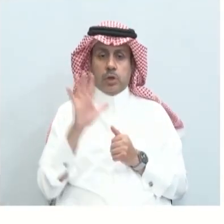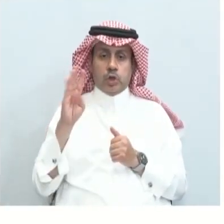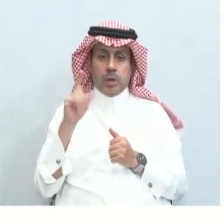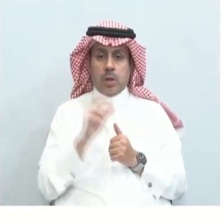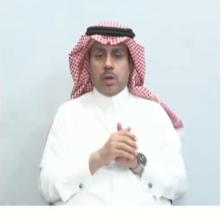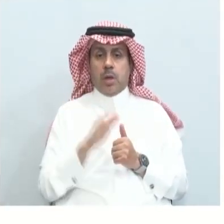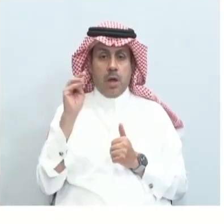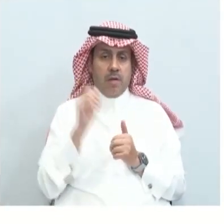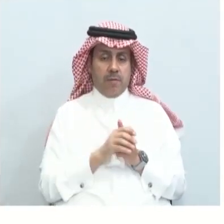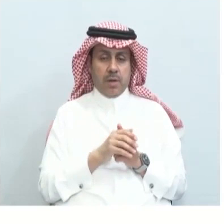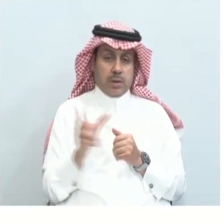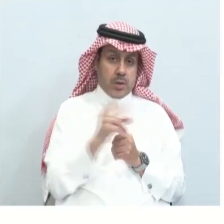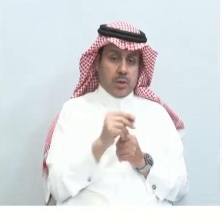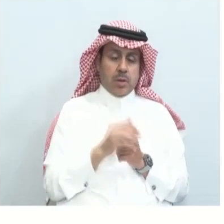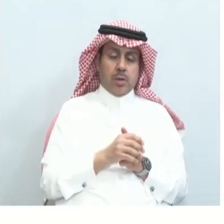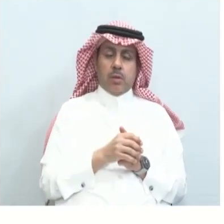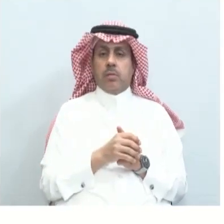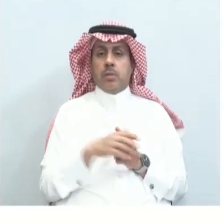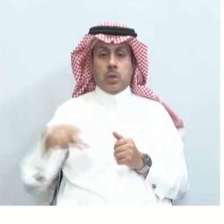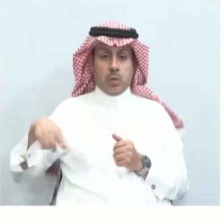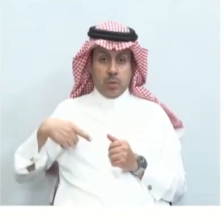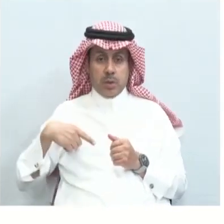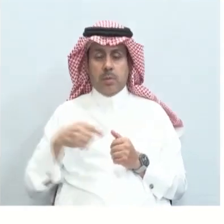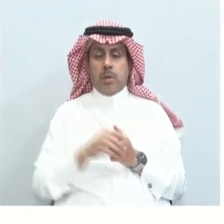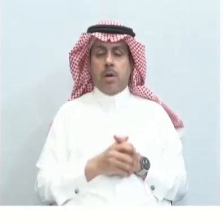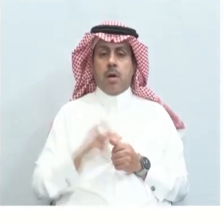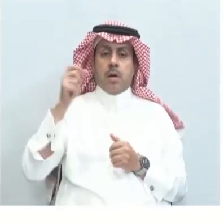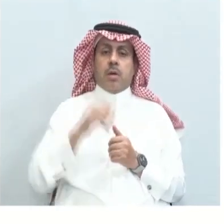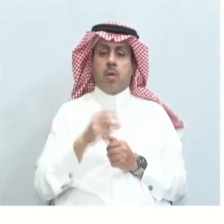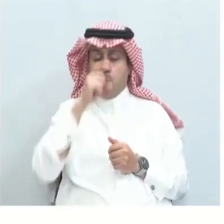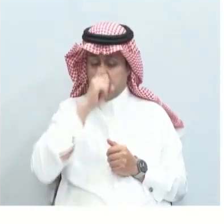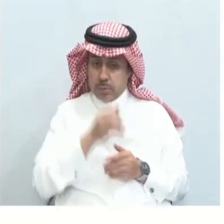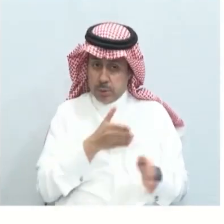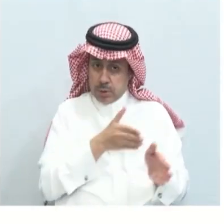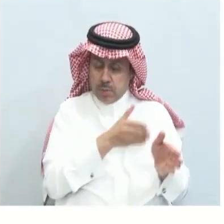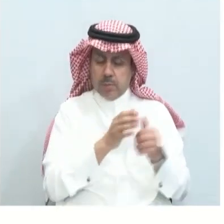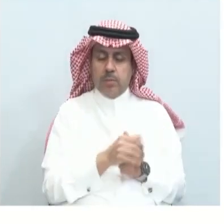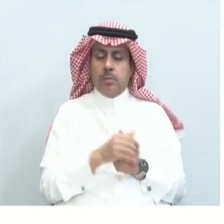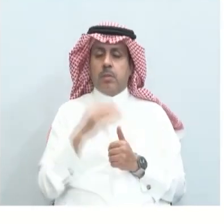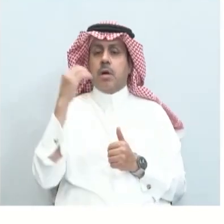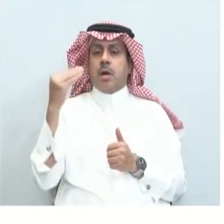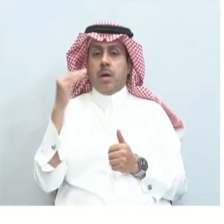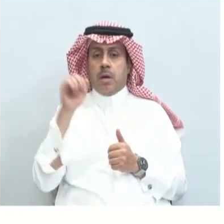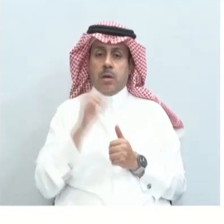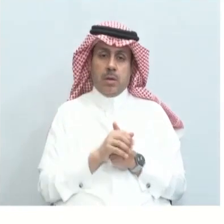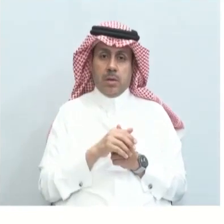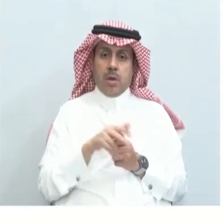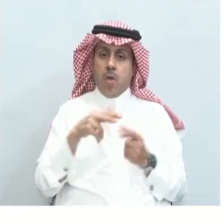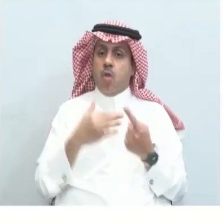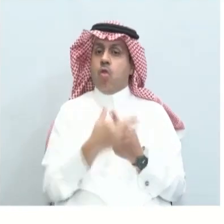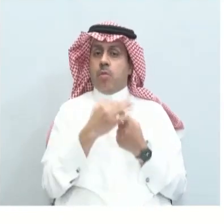فتصدر السلطه العامه لقرارات الملزمه التي يجب عليهم اتباعها ولاشخاص الحق في التظلم من تلك